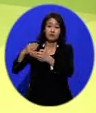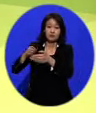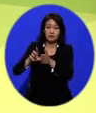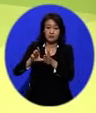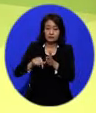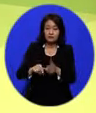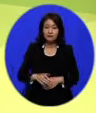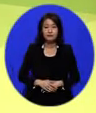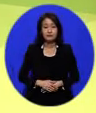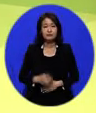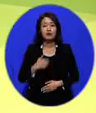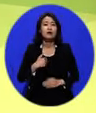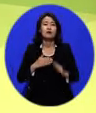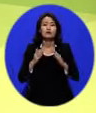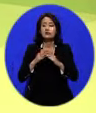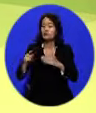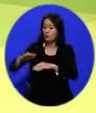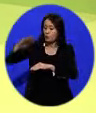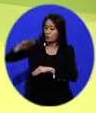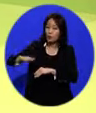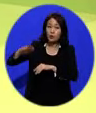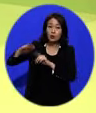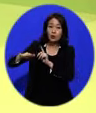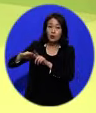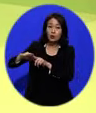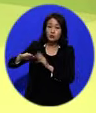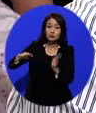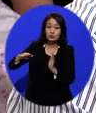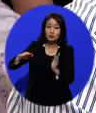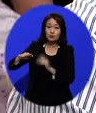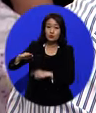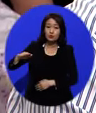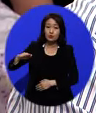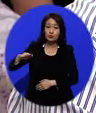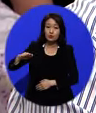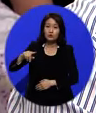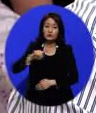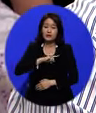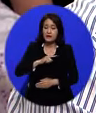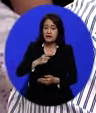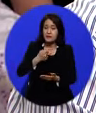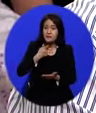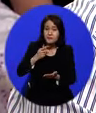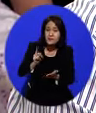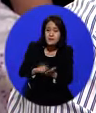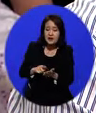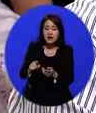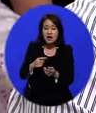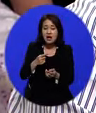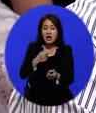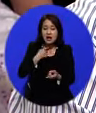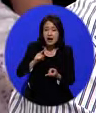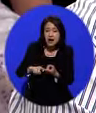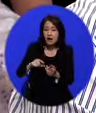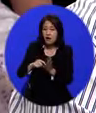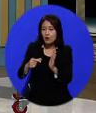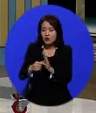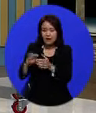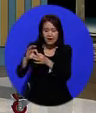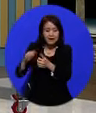자, 우리 집하고 내 집은 높이는 얼마로 할 것인가? 그것도 가장 적절한 높이를 얘기할 때 끝없이 토론을